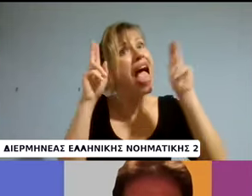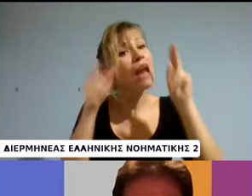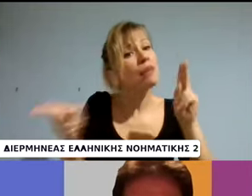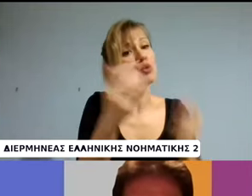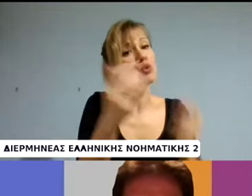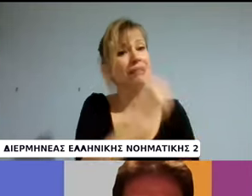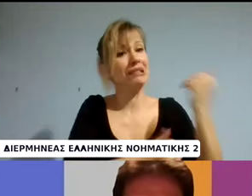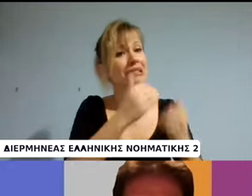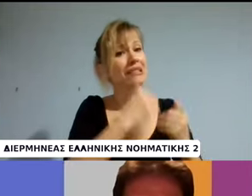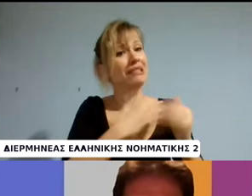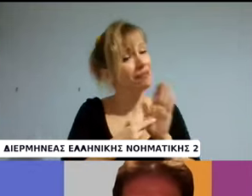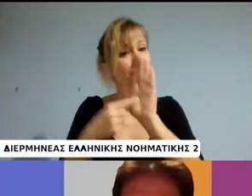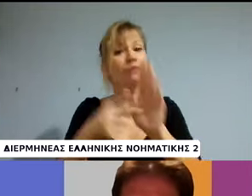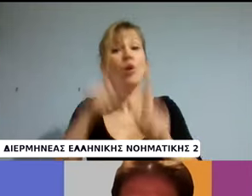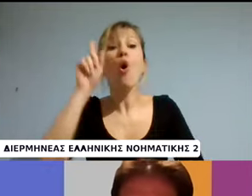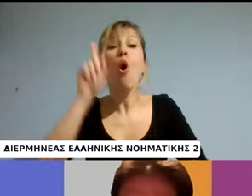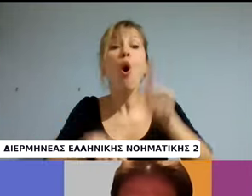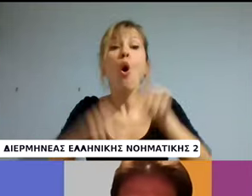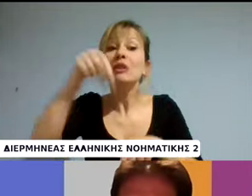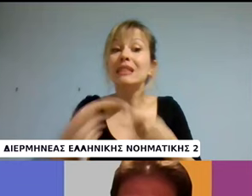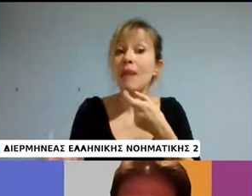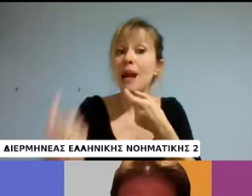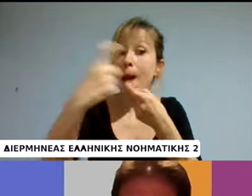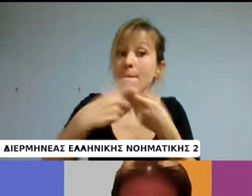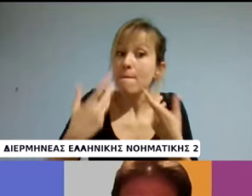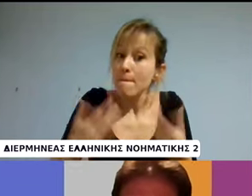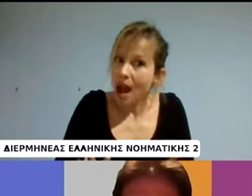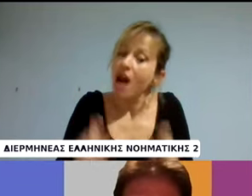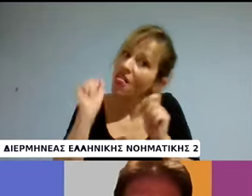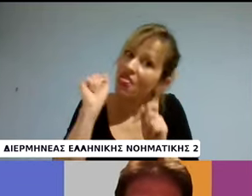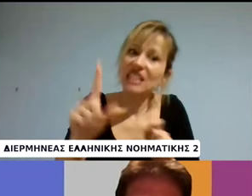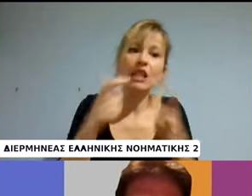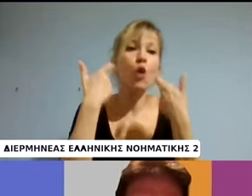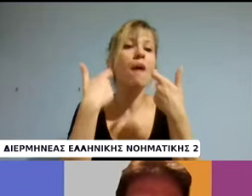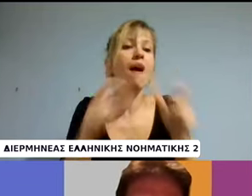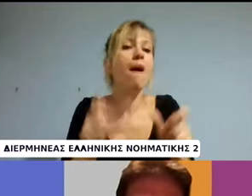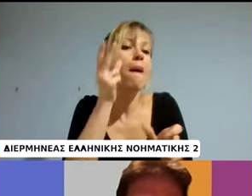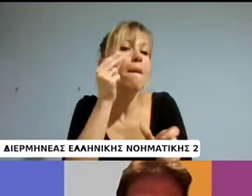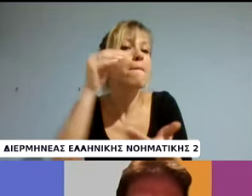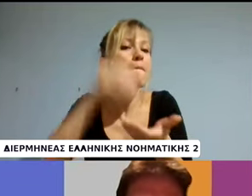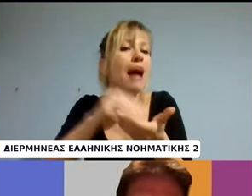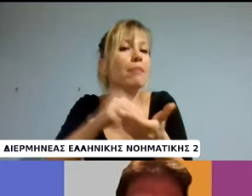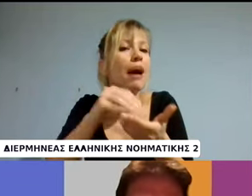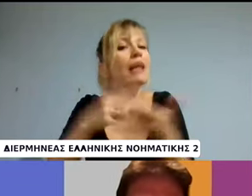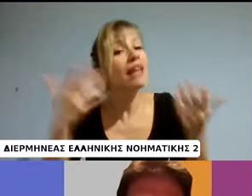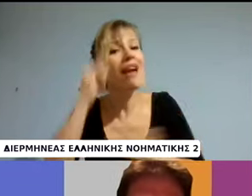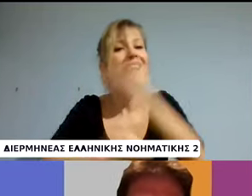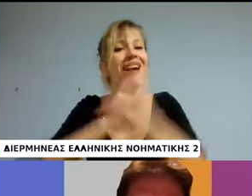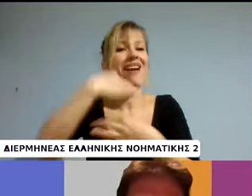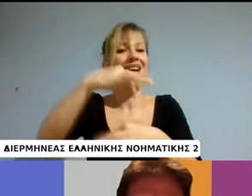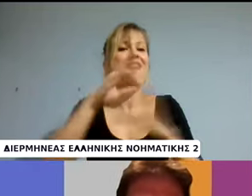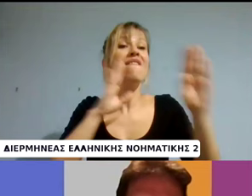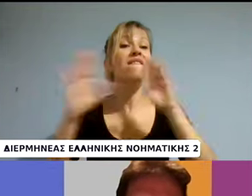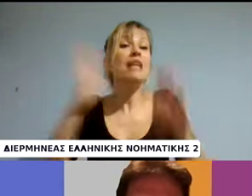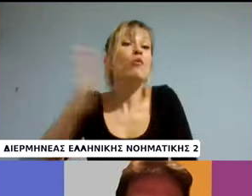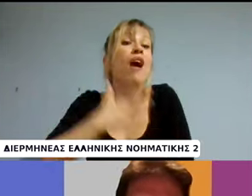όσοι παρευρεθήκατε και όσες σήμερα εδώ, θα λάβετε και την καταγραφή και τα υπόλοιπα θα τα πούμε μέσω Facebook στην σελίδα. Σας